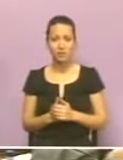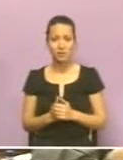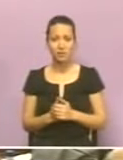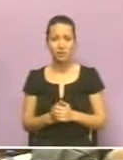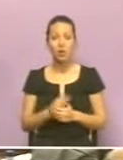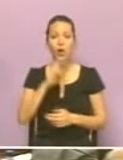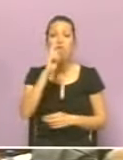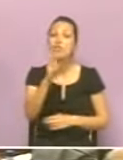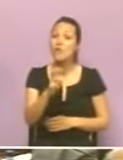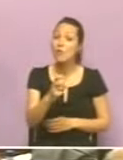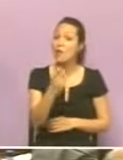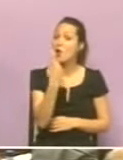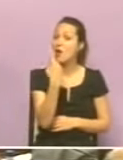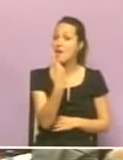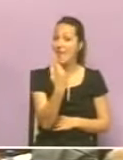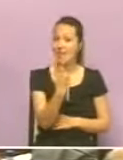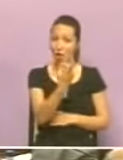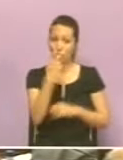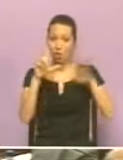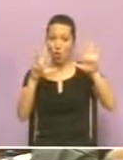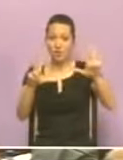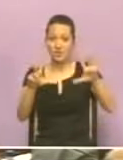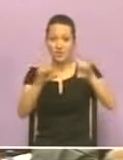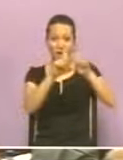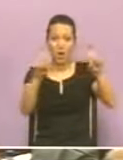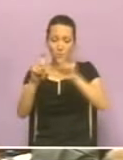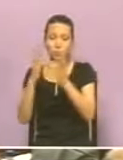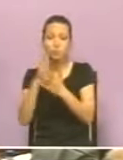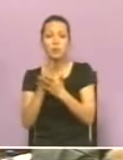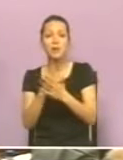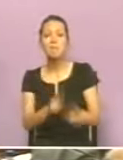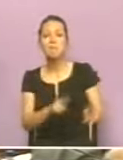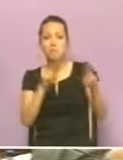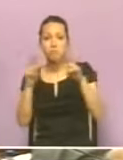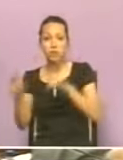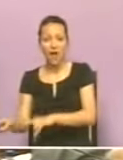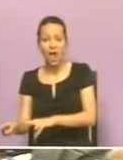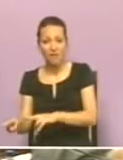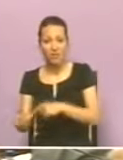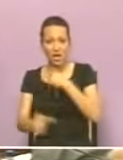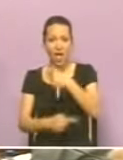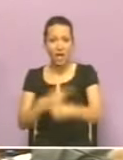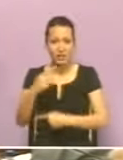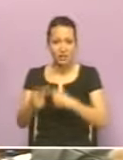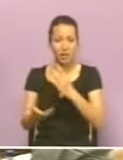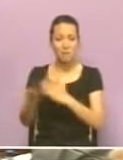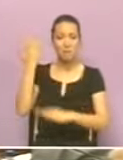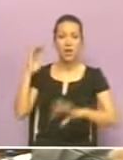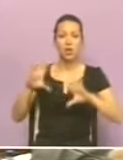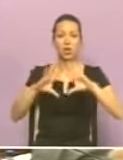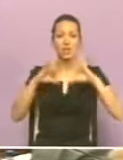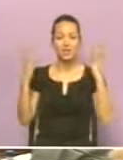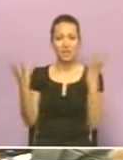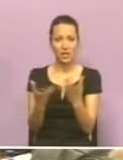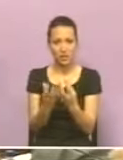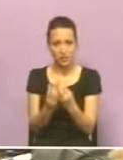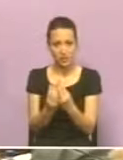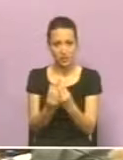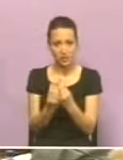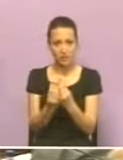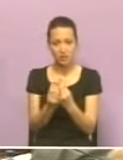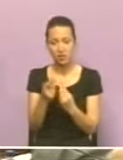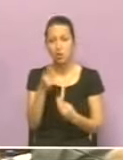Odgovor je da će jedna od ovih 8 ustanova biti pravni naslednik prethodne celine, tako da